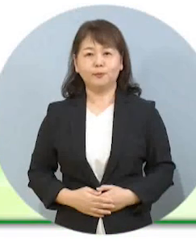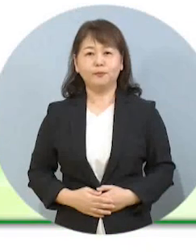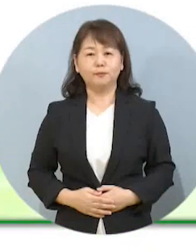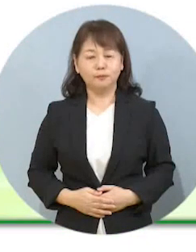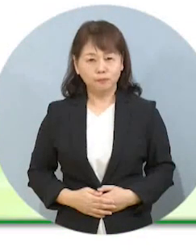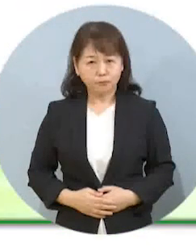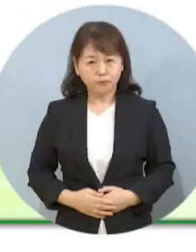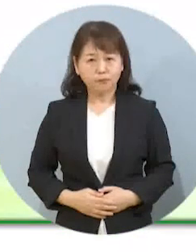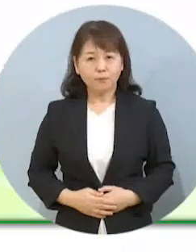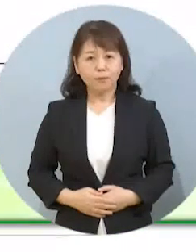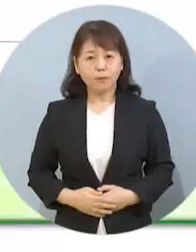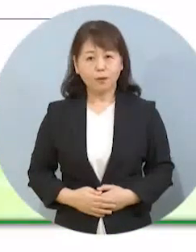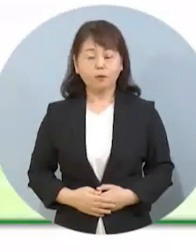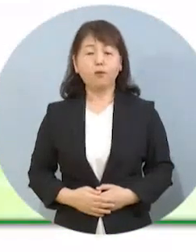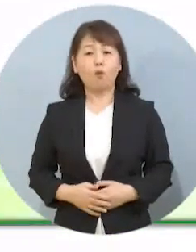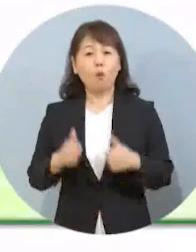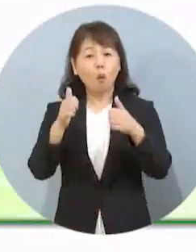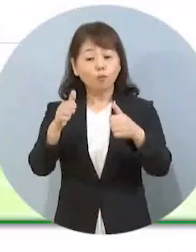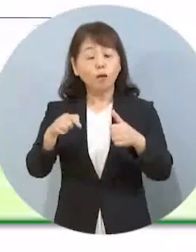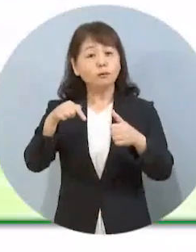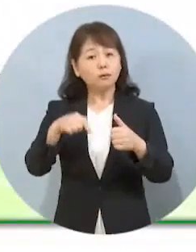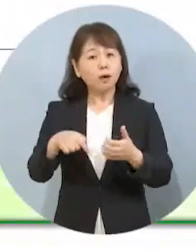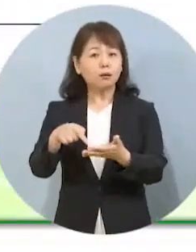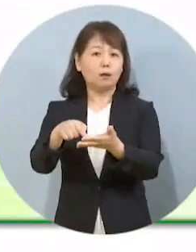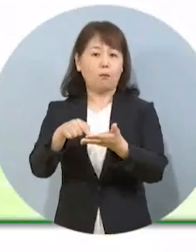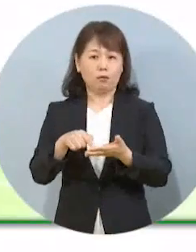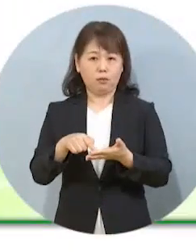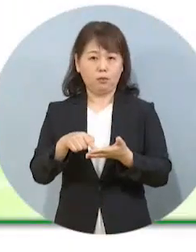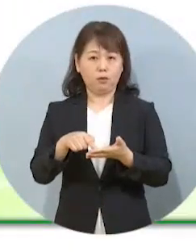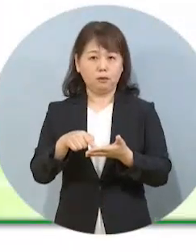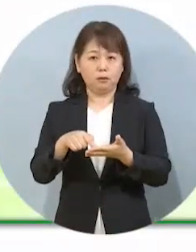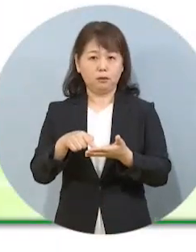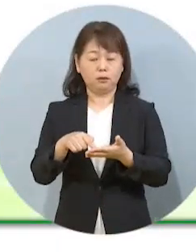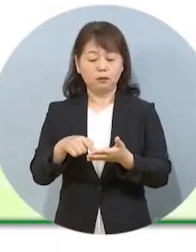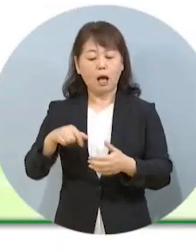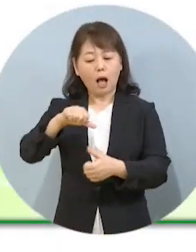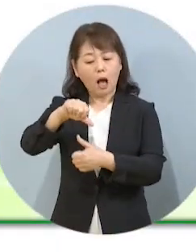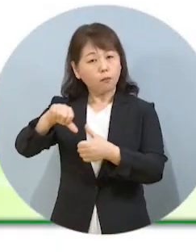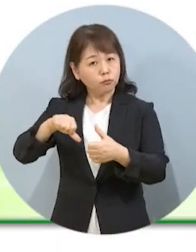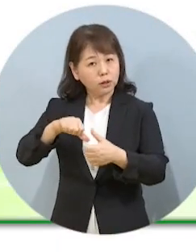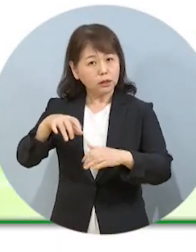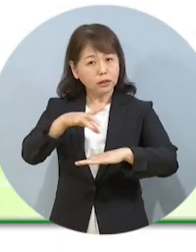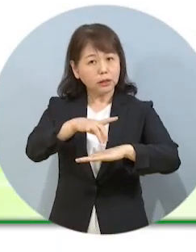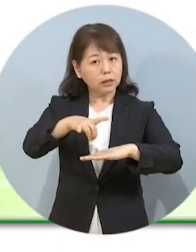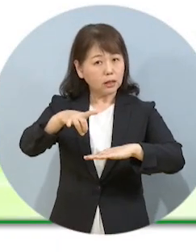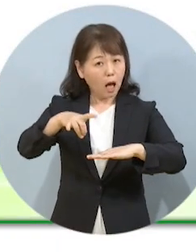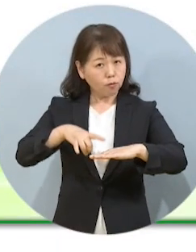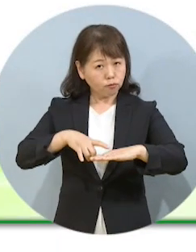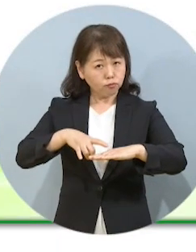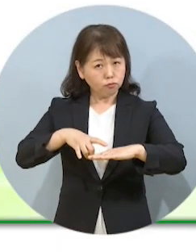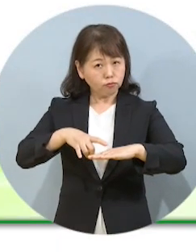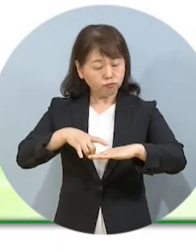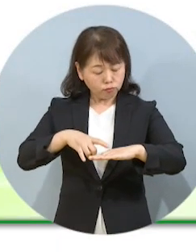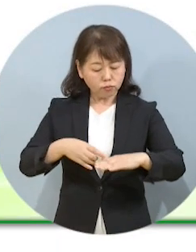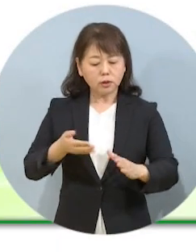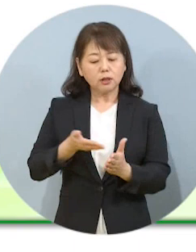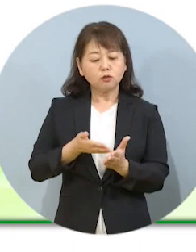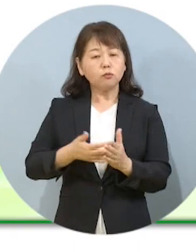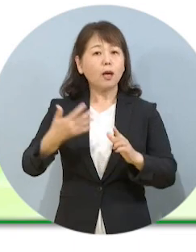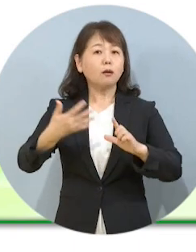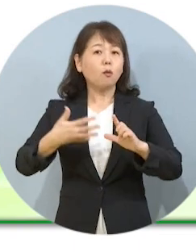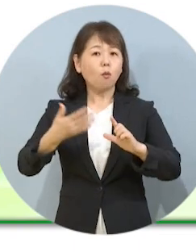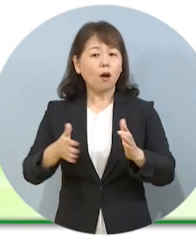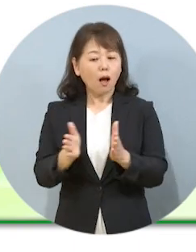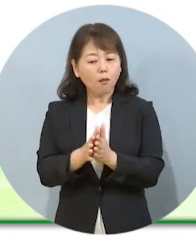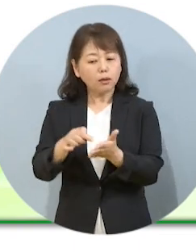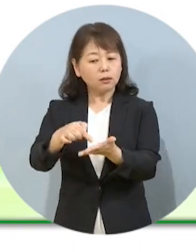特設のホームページにある応募フォームから作品、企画書、作品の説明動画を応